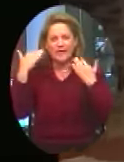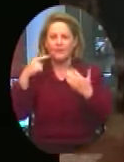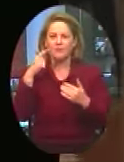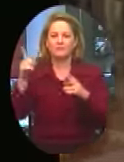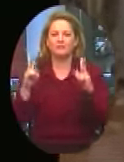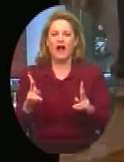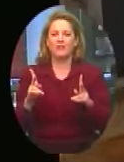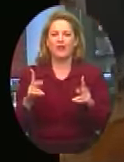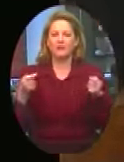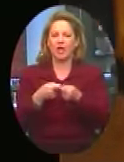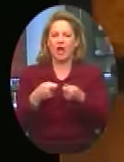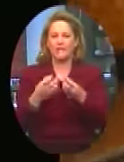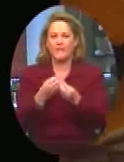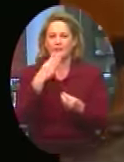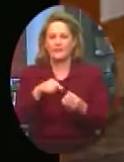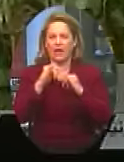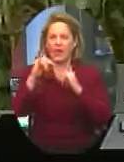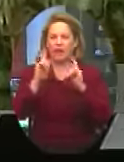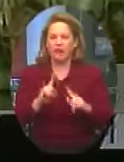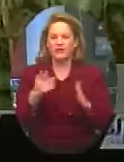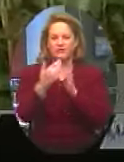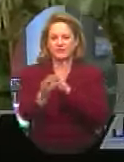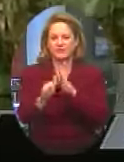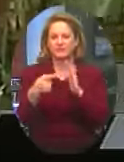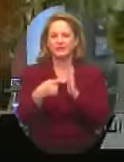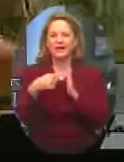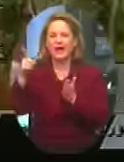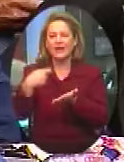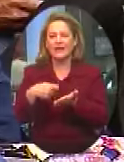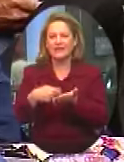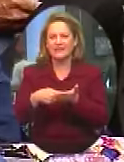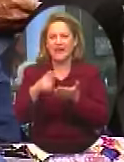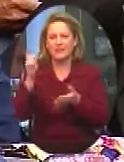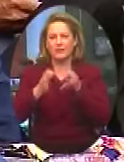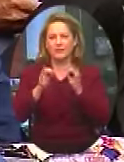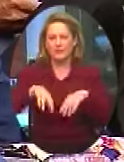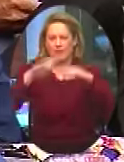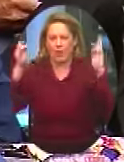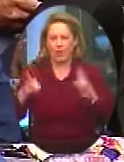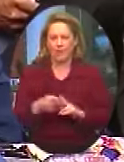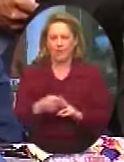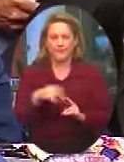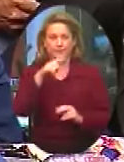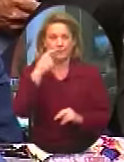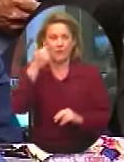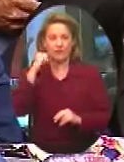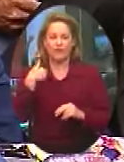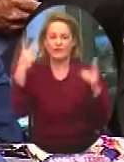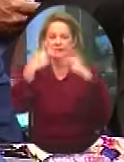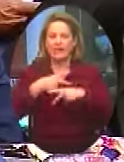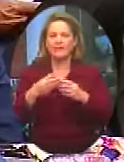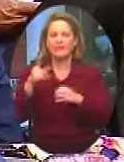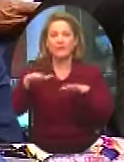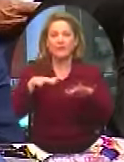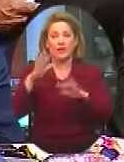ההליכים עם ישראל בנושא ייבוא הגז לאחר שנכנסה בבוררות בינלאומית. אתמול סיכנתי עם ממשלת מצרים שאני